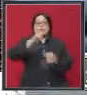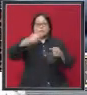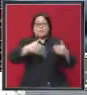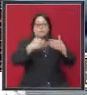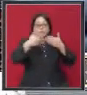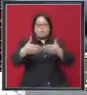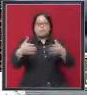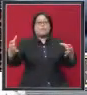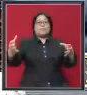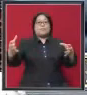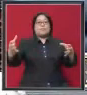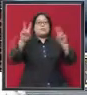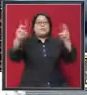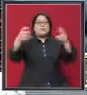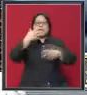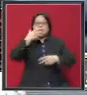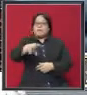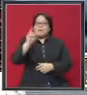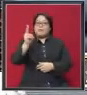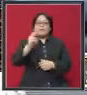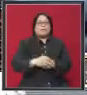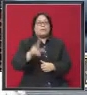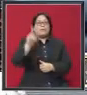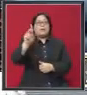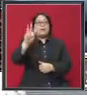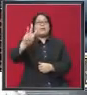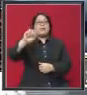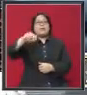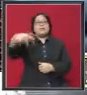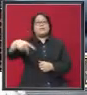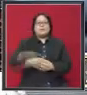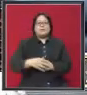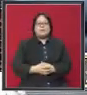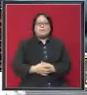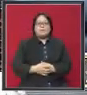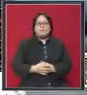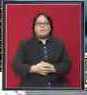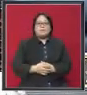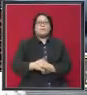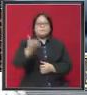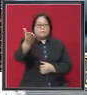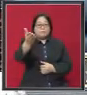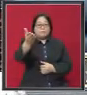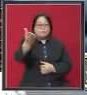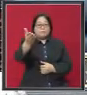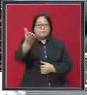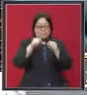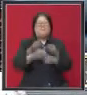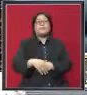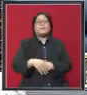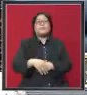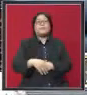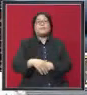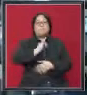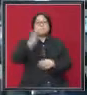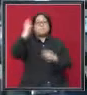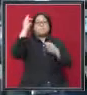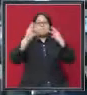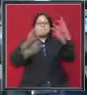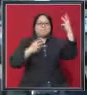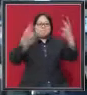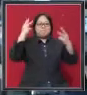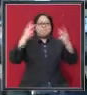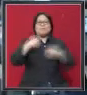saya meneruskan pengulangan dengan isu hangat yang kedua, KWSP. Untuk jalan moratorium, terima kasih. Saya